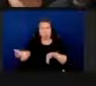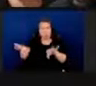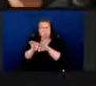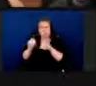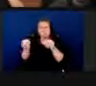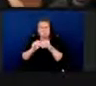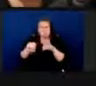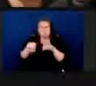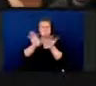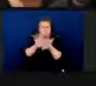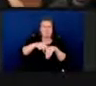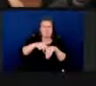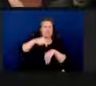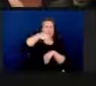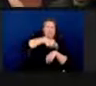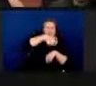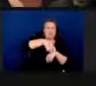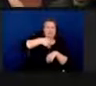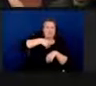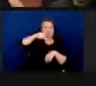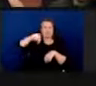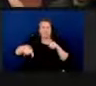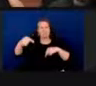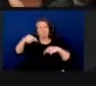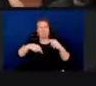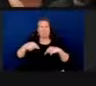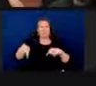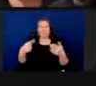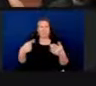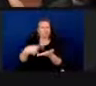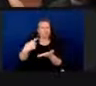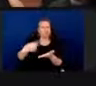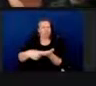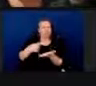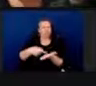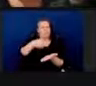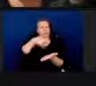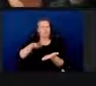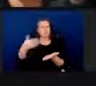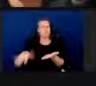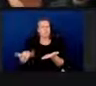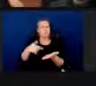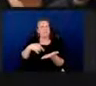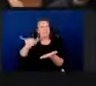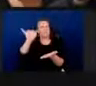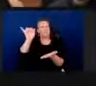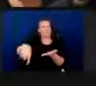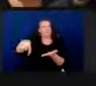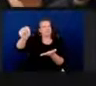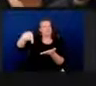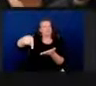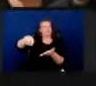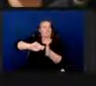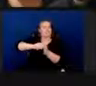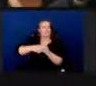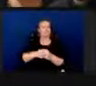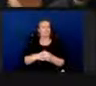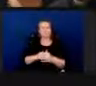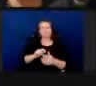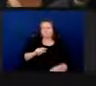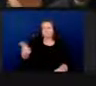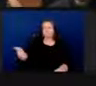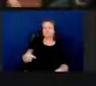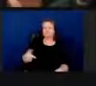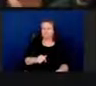بأن هنالك طبعا شيء أو شغف داخلهم فهذا شيء مهم